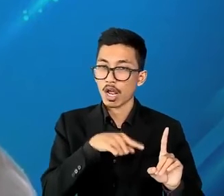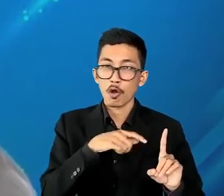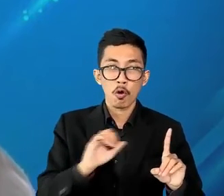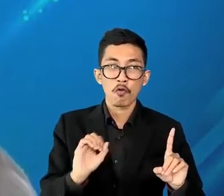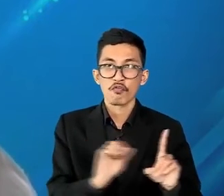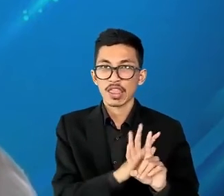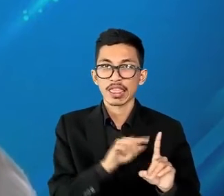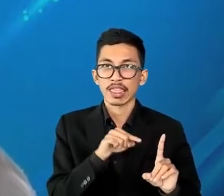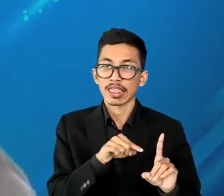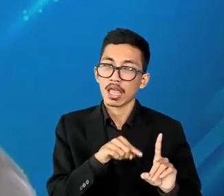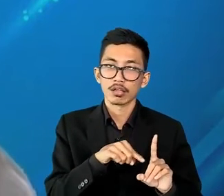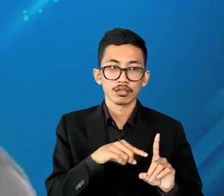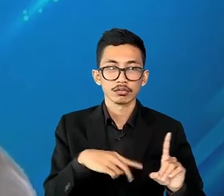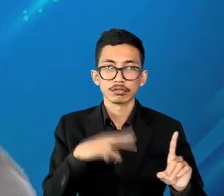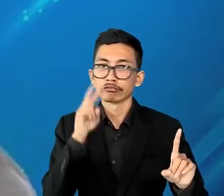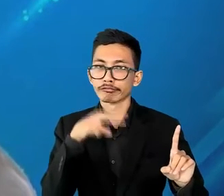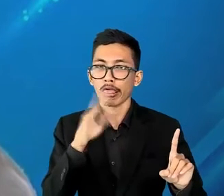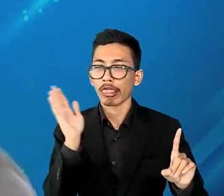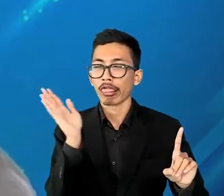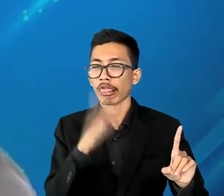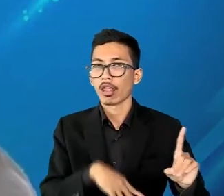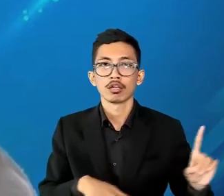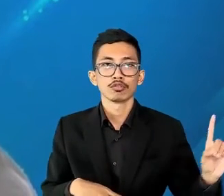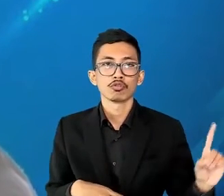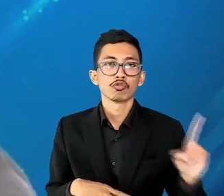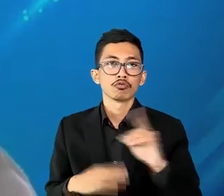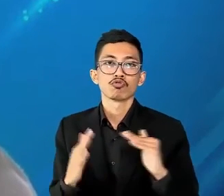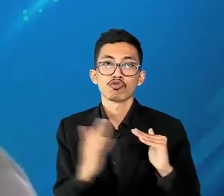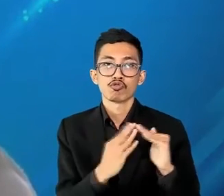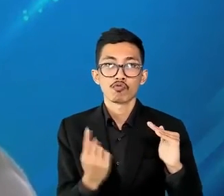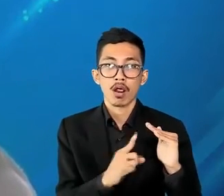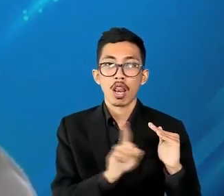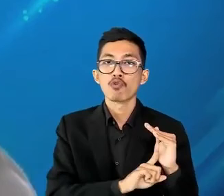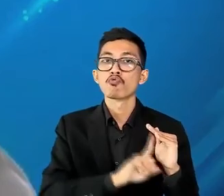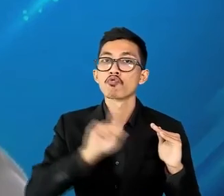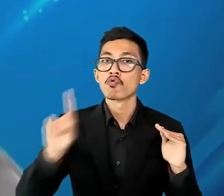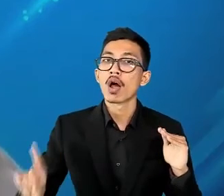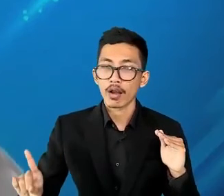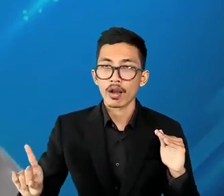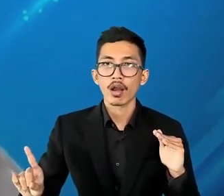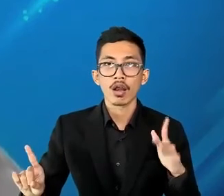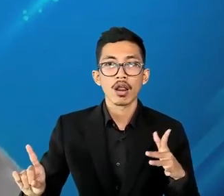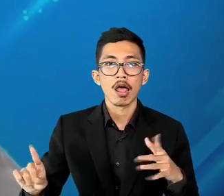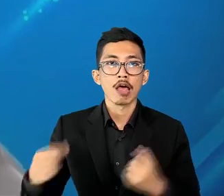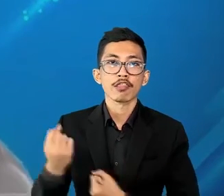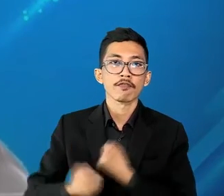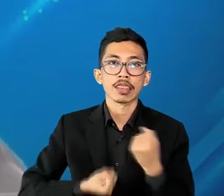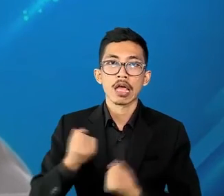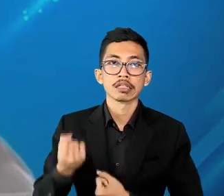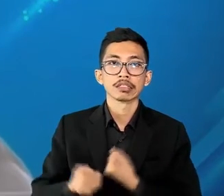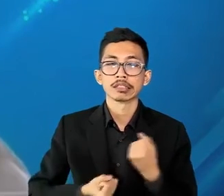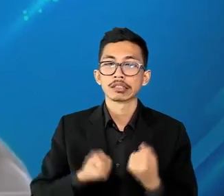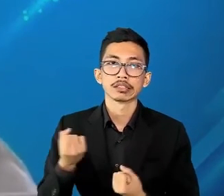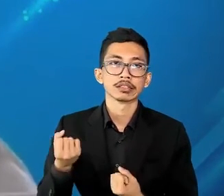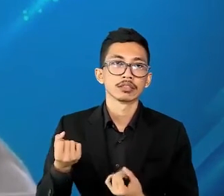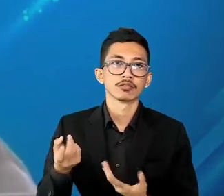tidak perhatikan bersama-sama, ketika orang itu perlu harus keluar dari rumah atau mungkin dia harus aktivitas karena aktivitas